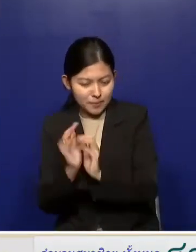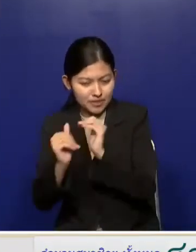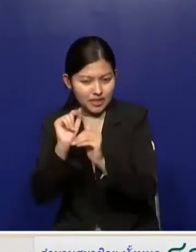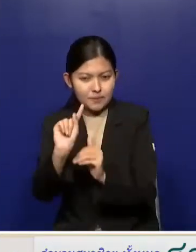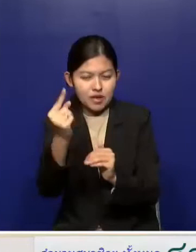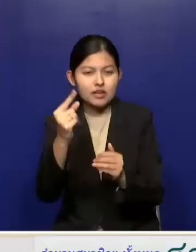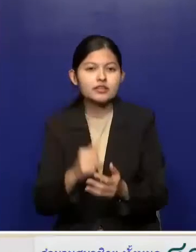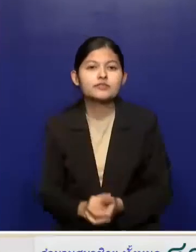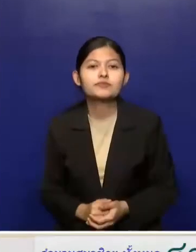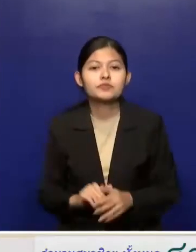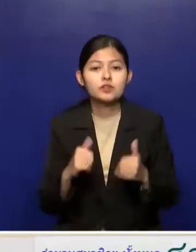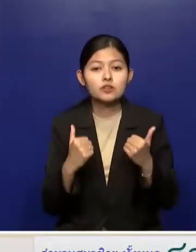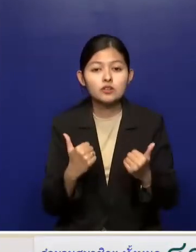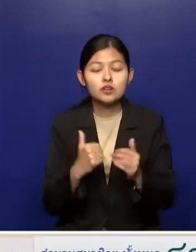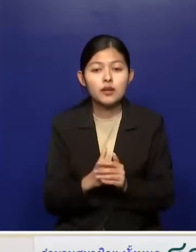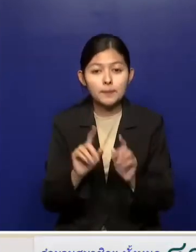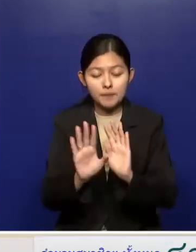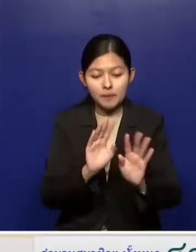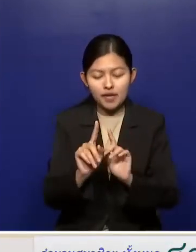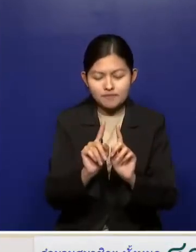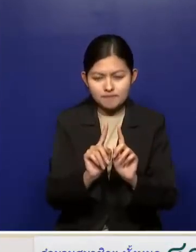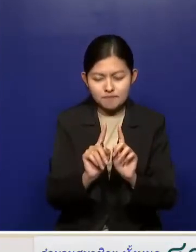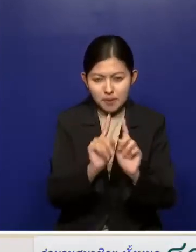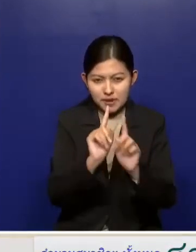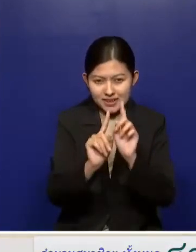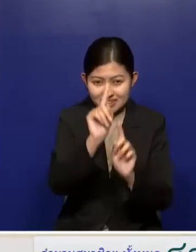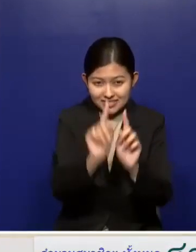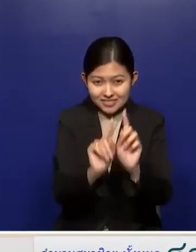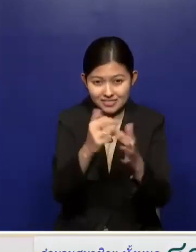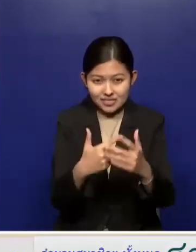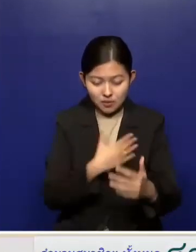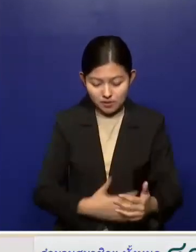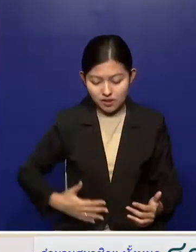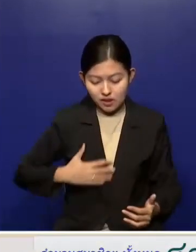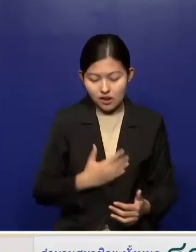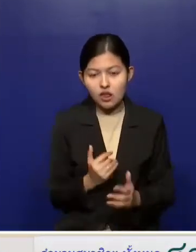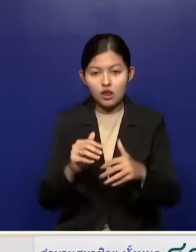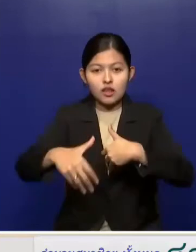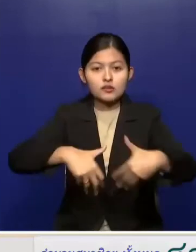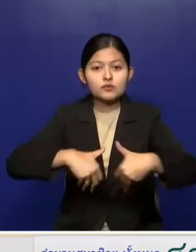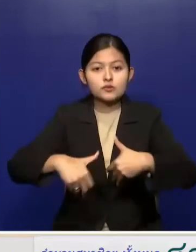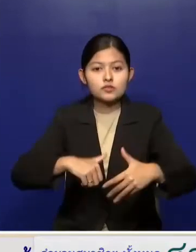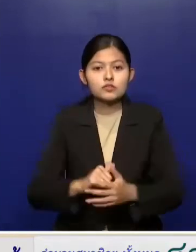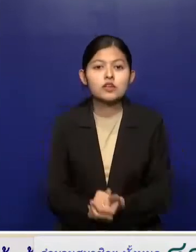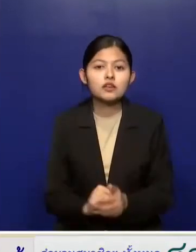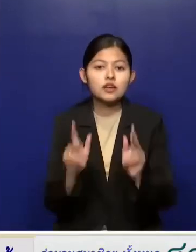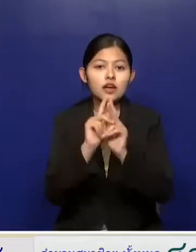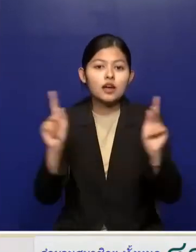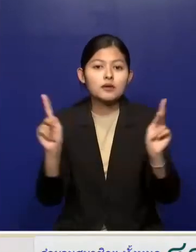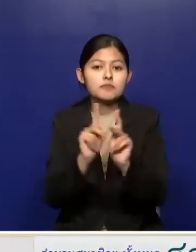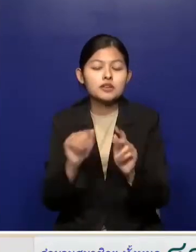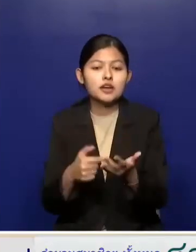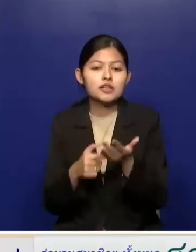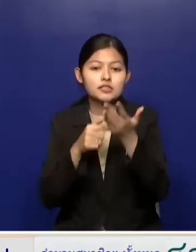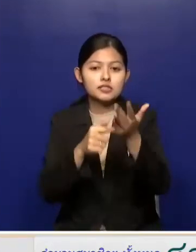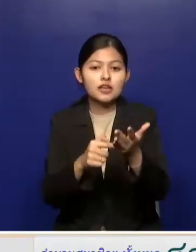ซึ่ในเรื่องของการประเมิผลกระทบสิแวดรอม แลสุขภาพและกมีส่วนร่มของภ goodbye ประชาชนนี้ขณะกระมาธธิการได้มีข้อเส